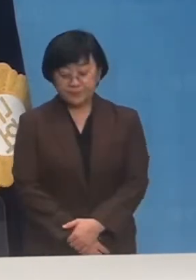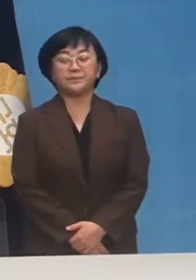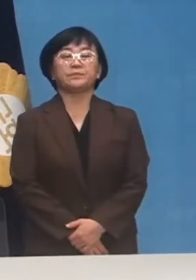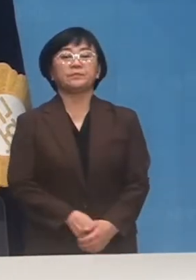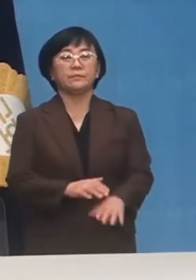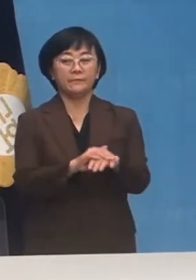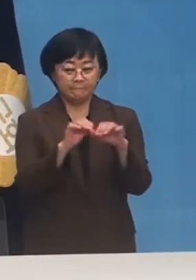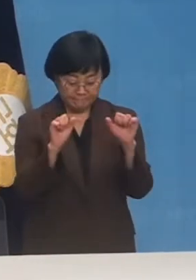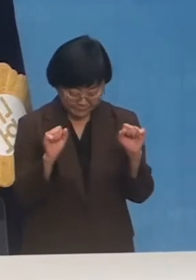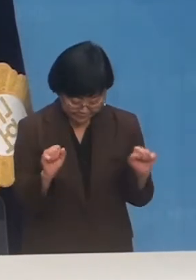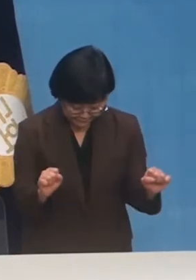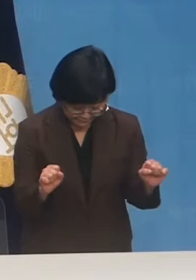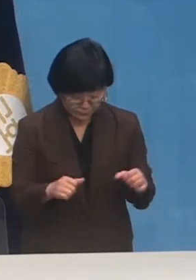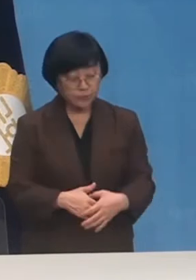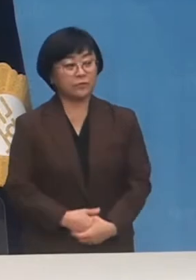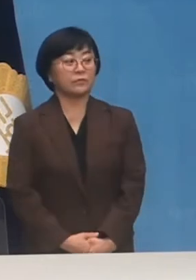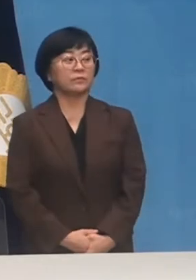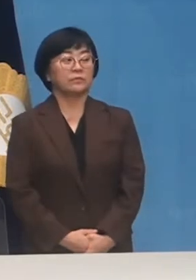네, 안녕하십니까.